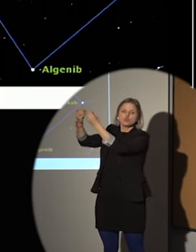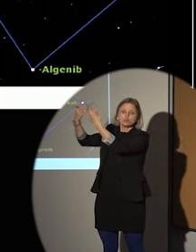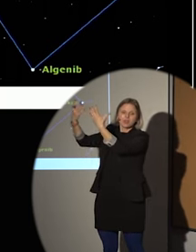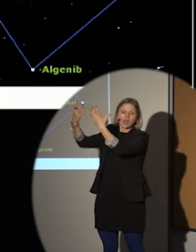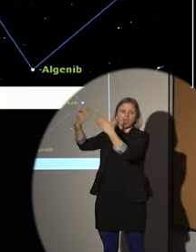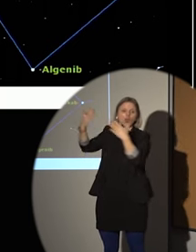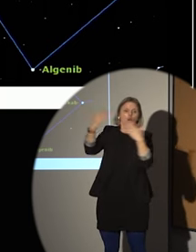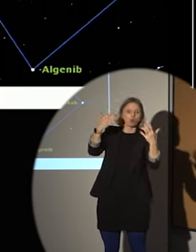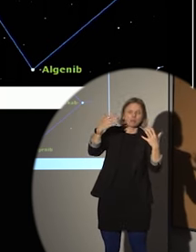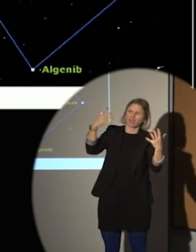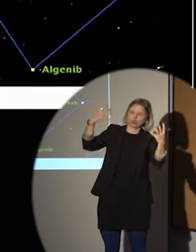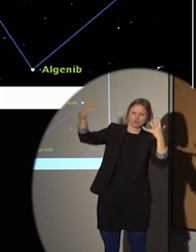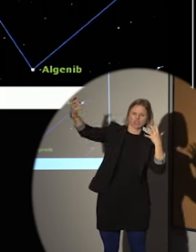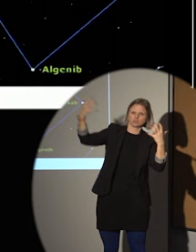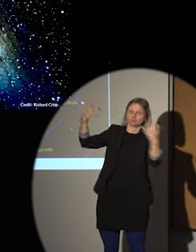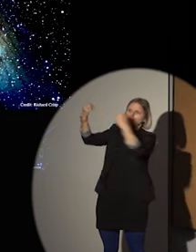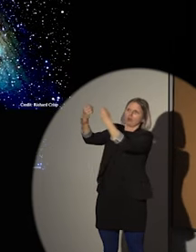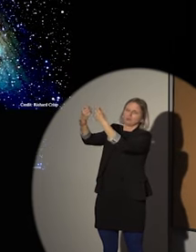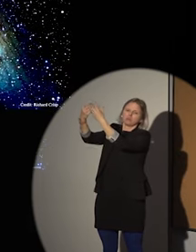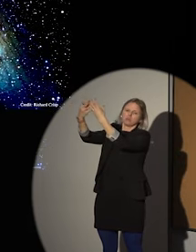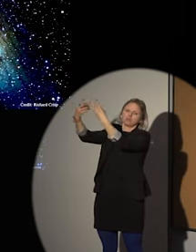pouvoir les résoudre.